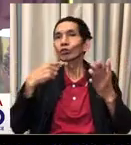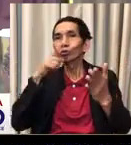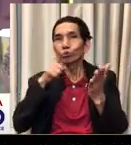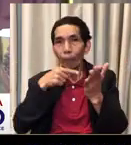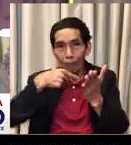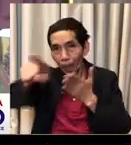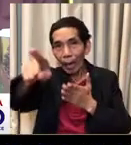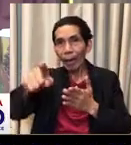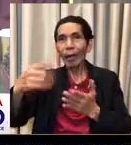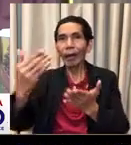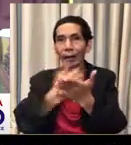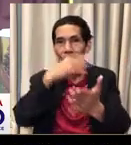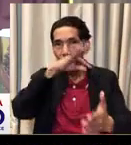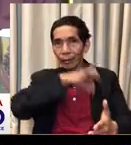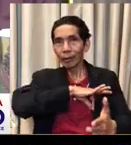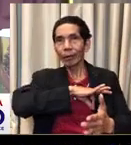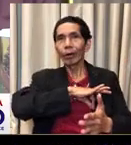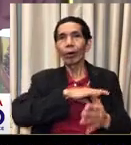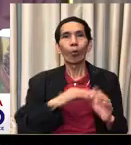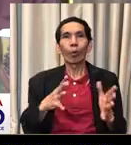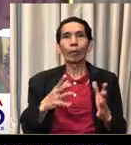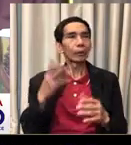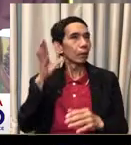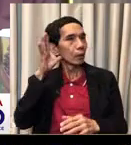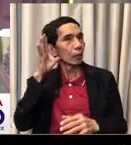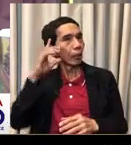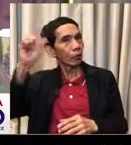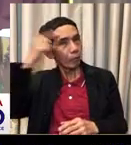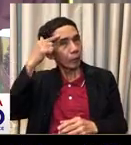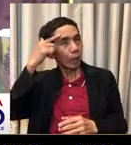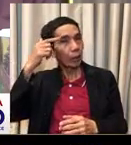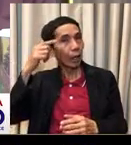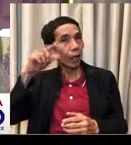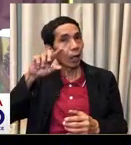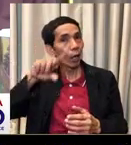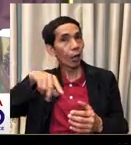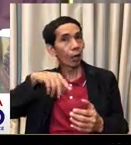Oh. Ah, kasi wala pa naman ako nabalita ang gobyerno na lugi.